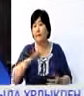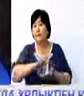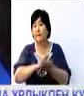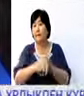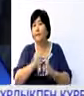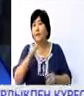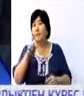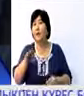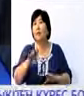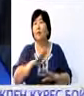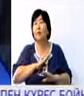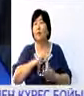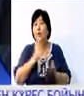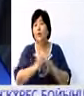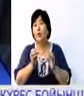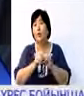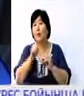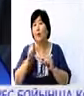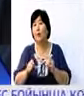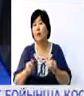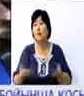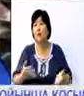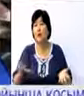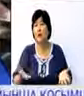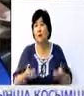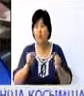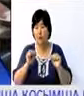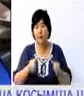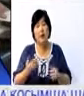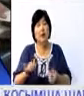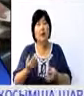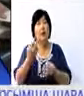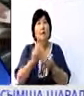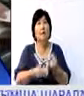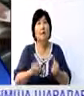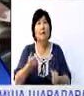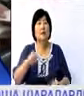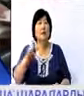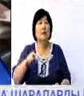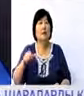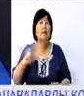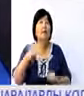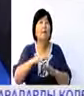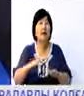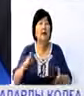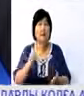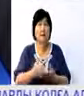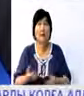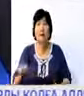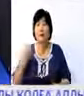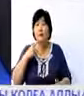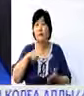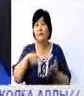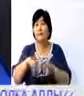11 адам өлімімен аяқталса, 10 адамның ғана өмірін құтқару мүмкін болған. Тілсіз жаудың құрбаны болған адамдар арасында балалар да бар. Қызылорда қаласы